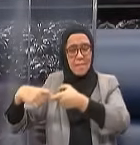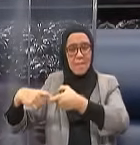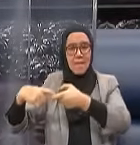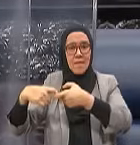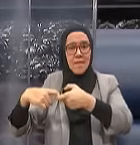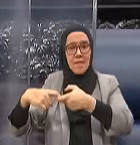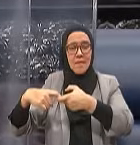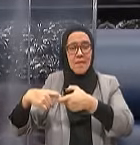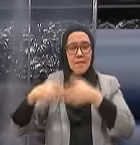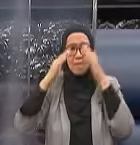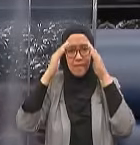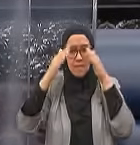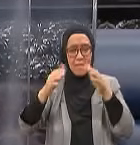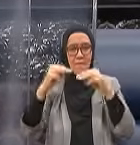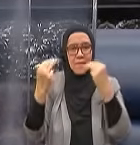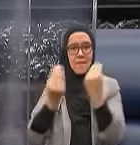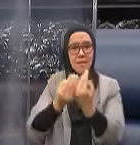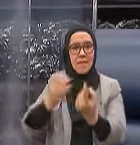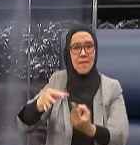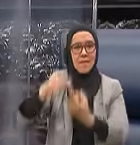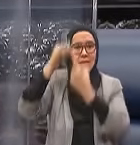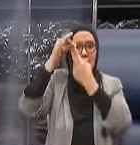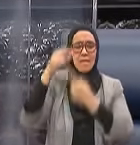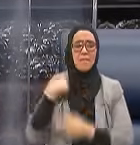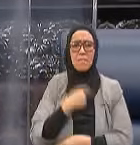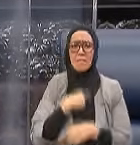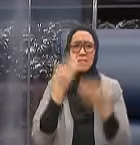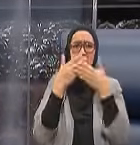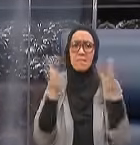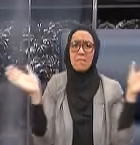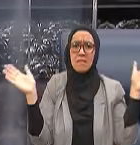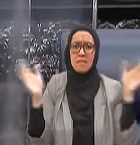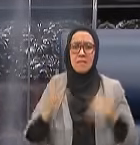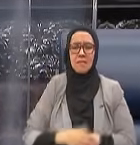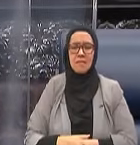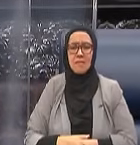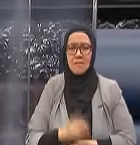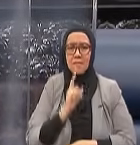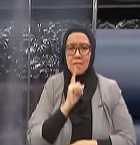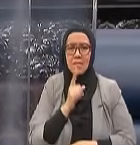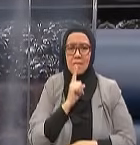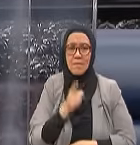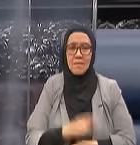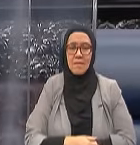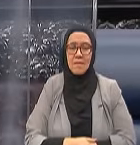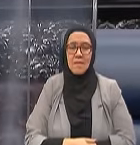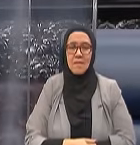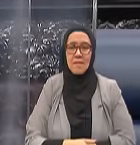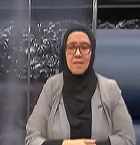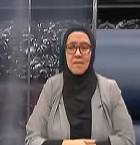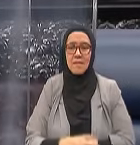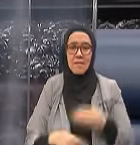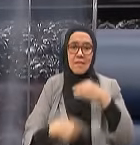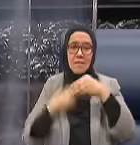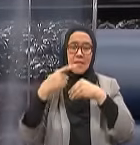begitu kita begitu terbuka sesekali ia sebenarnya mengenai dengan membuat